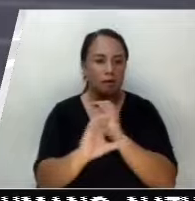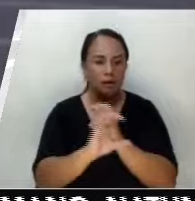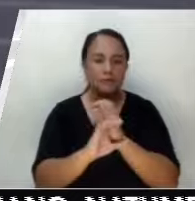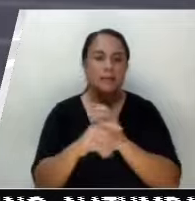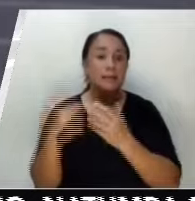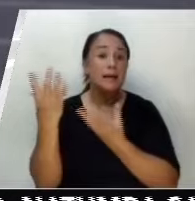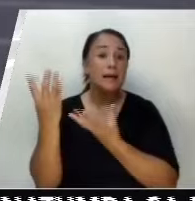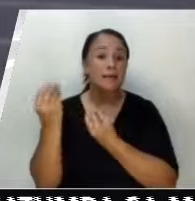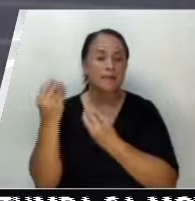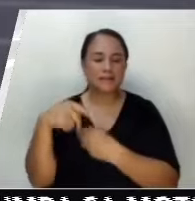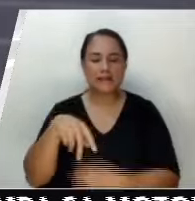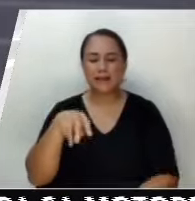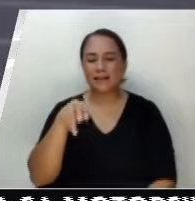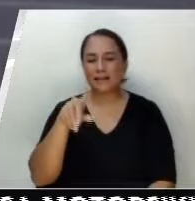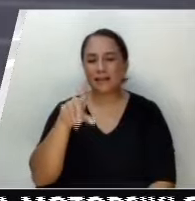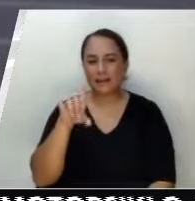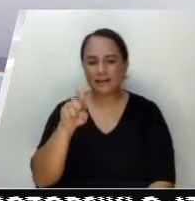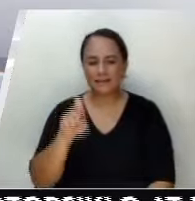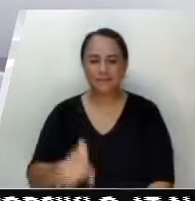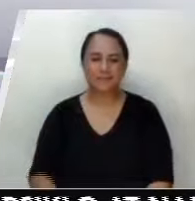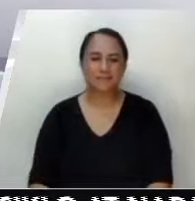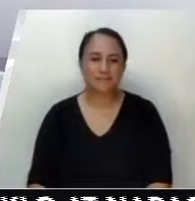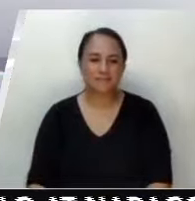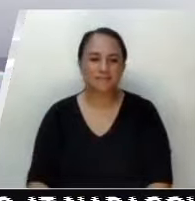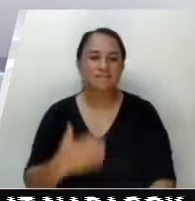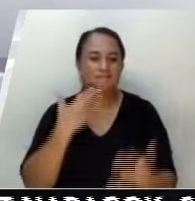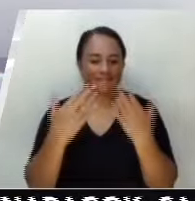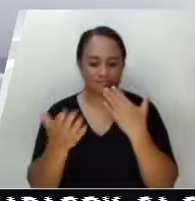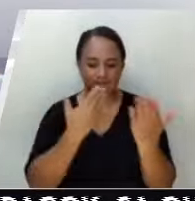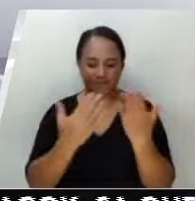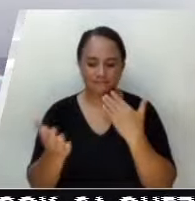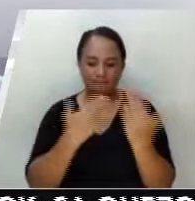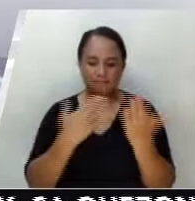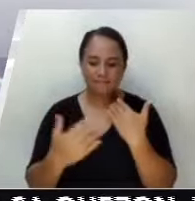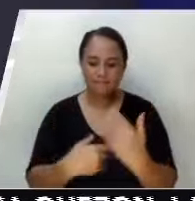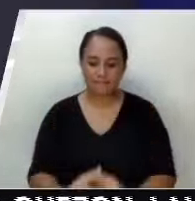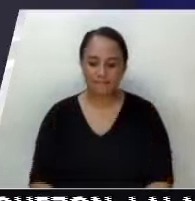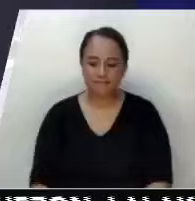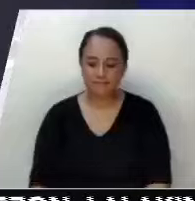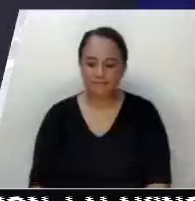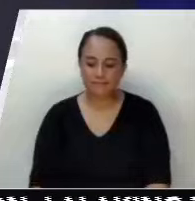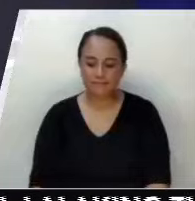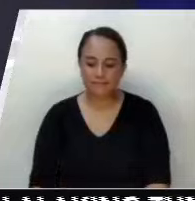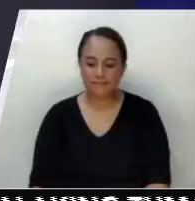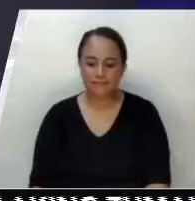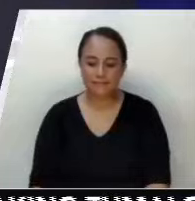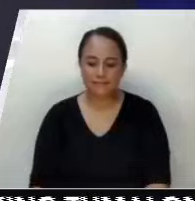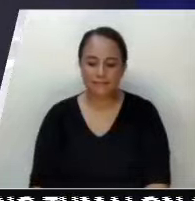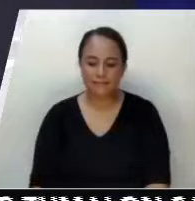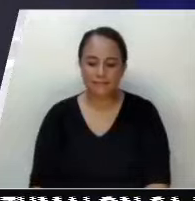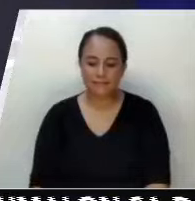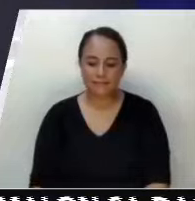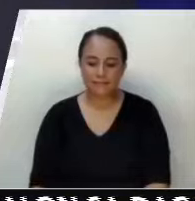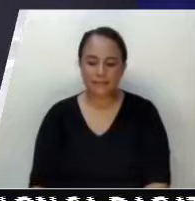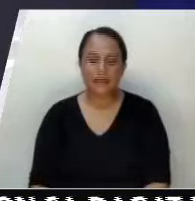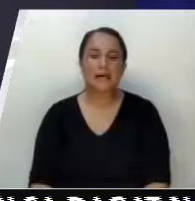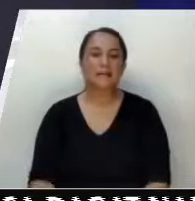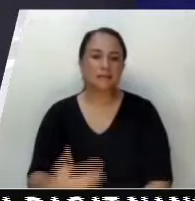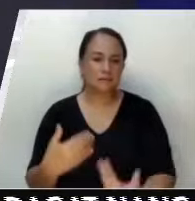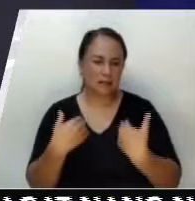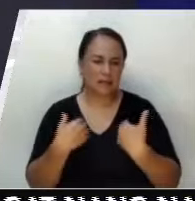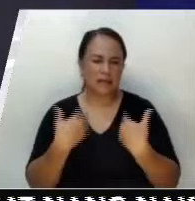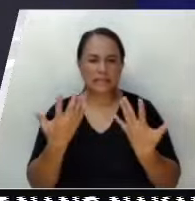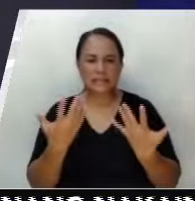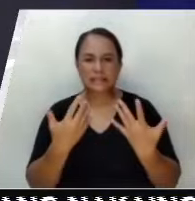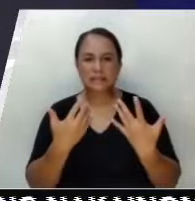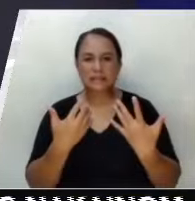sa NLEX. Balik sa iyo, Ivan. Maraming salamat, Dano Tingkungko. Sa gitna ng mapangudyok na gawin